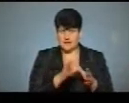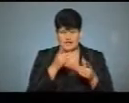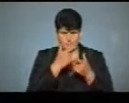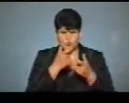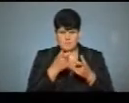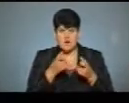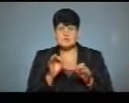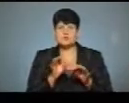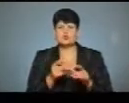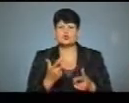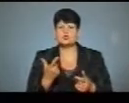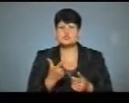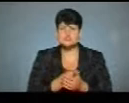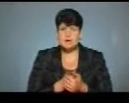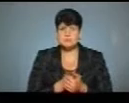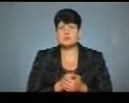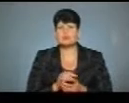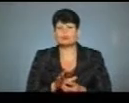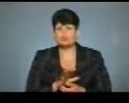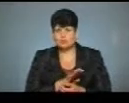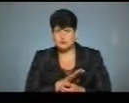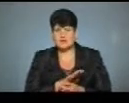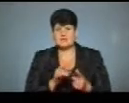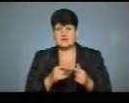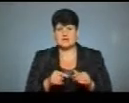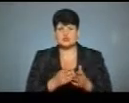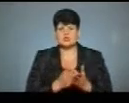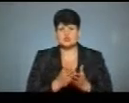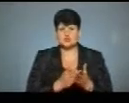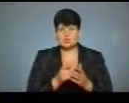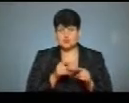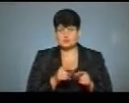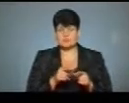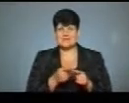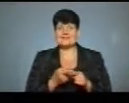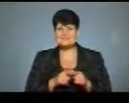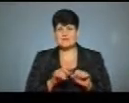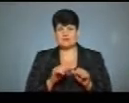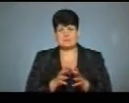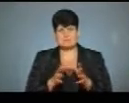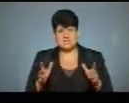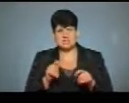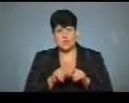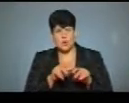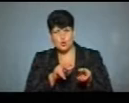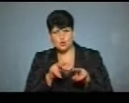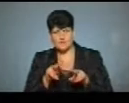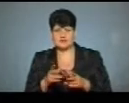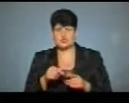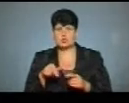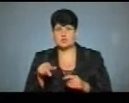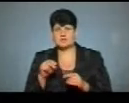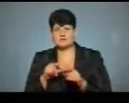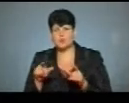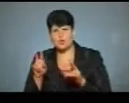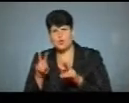інформація щодо щеплень була в дільничній службі. Дільнична служба більше це могла контролювати, ніж там ходити в школи, оглядати